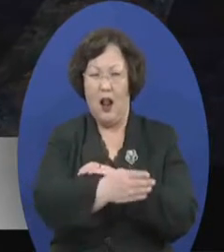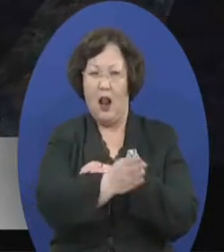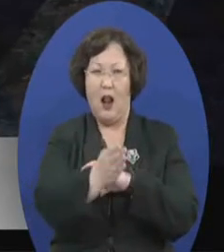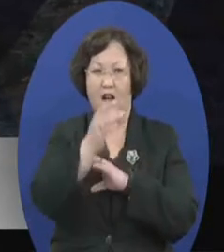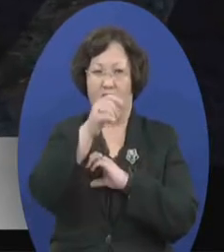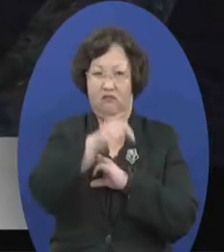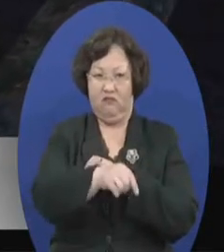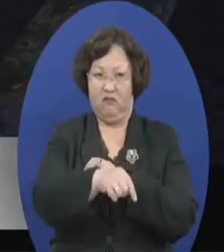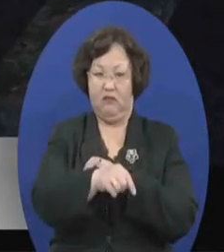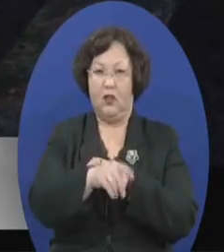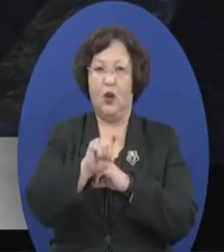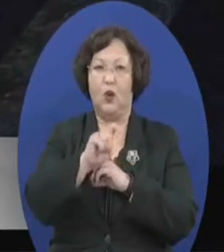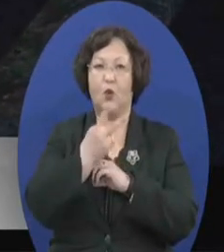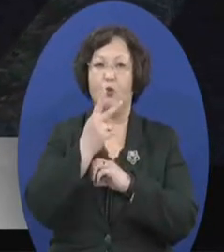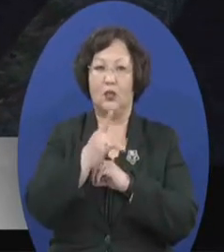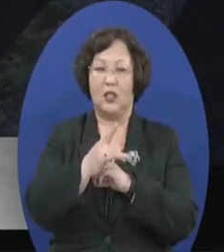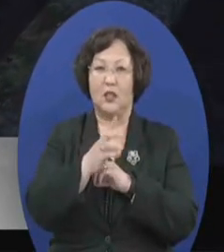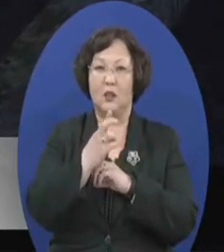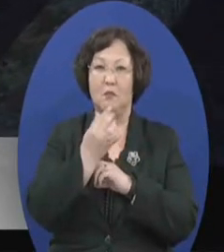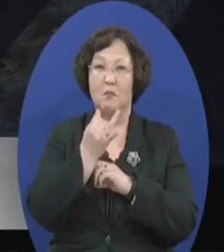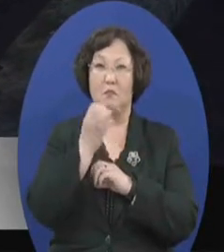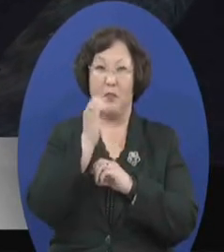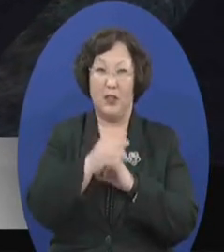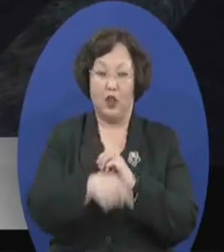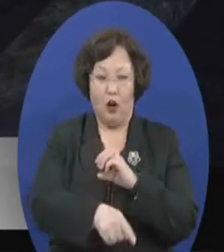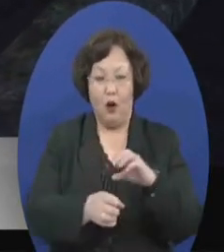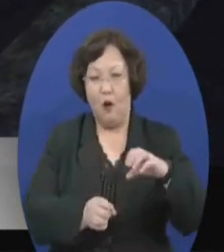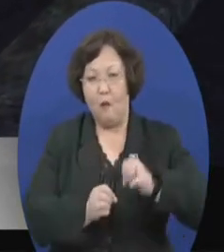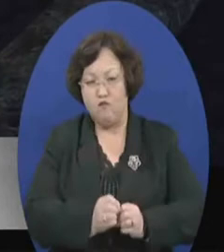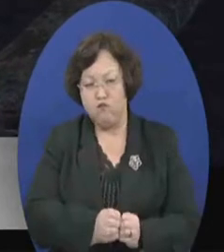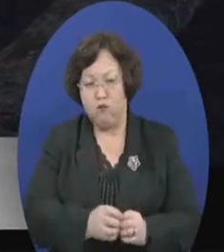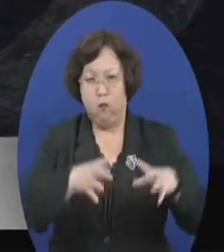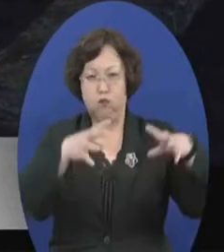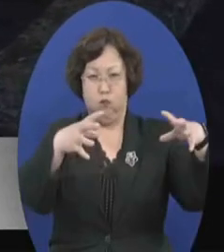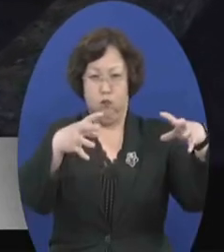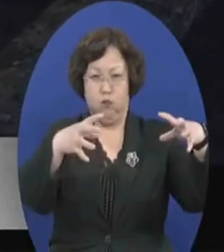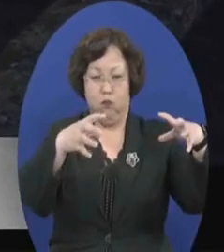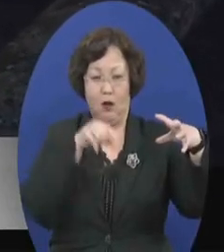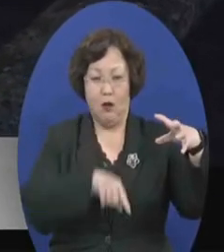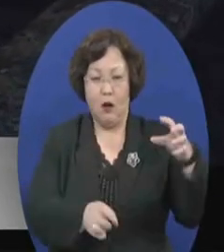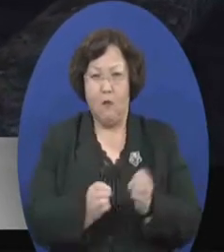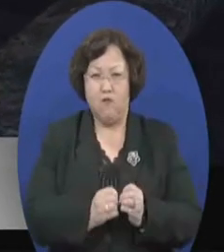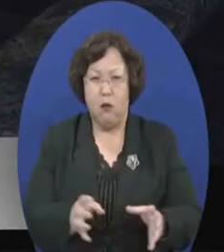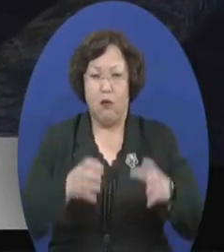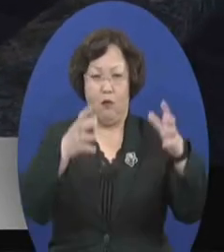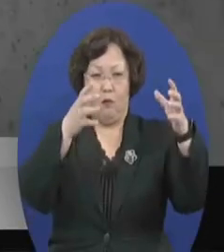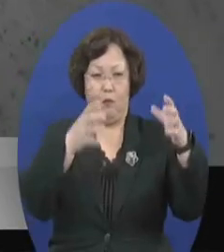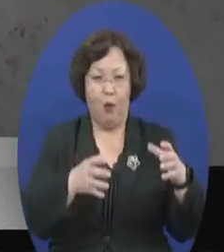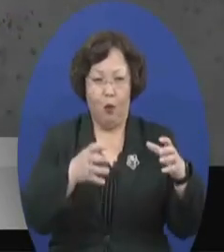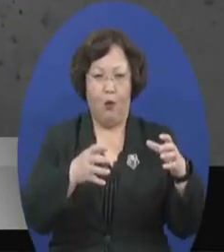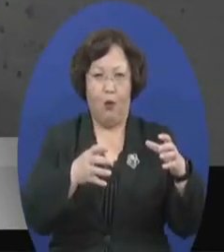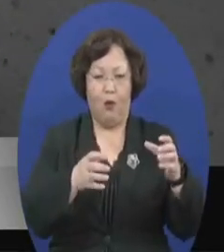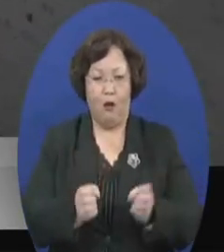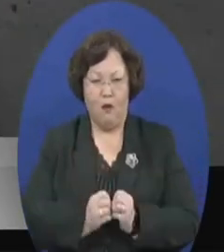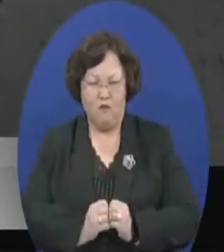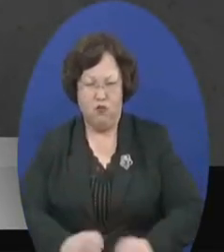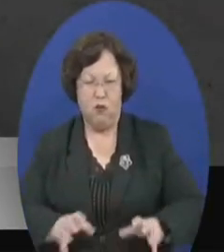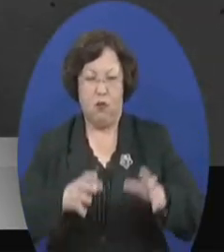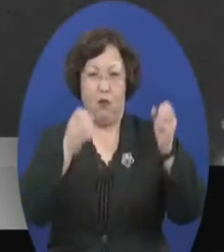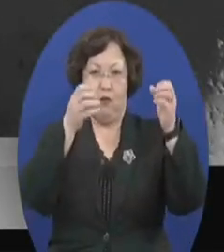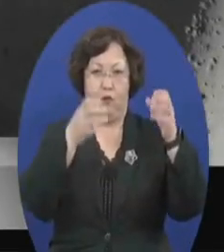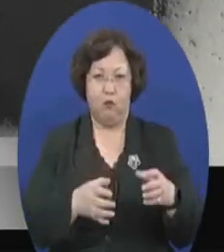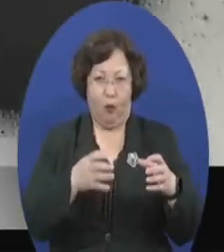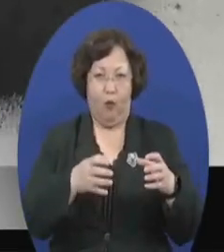дээд хэсэгт нь одоо хөдрийн биетийг доош нь дэлбэлж доош нь одоо унгах байдлаар олборлох юм. За